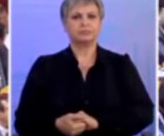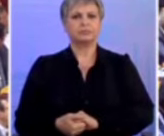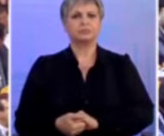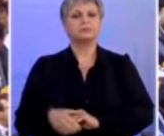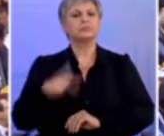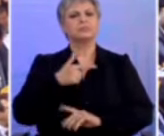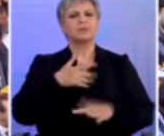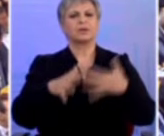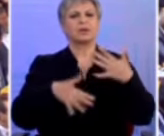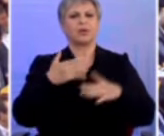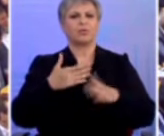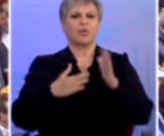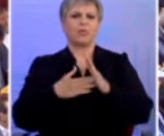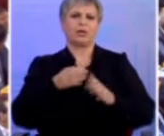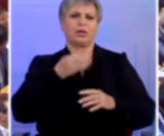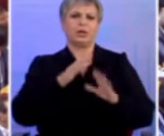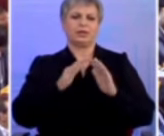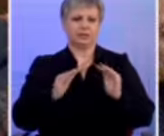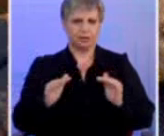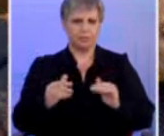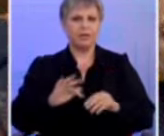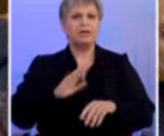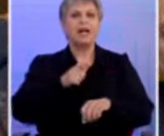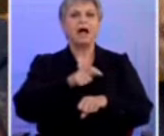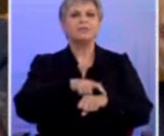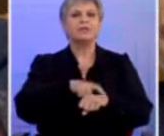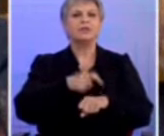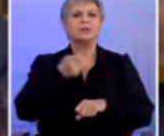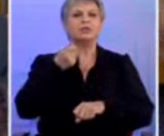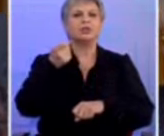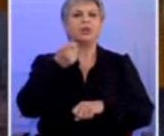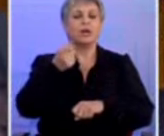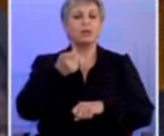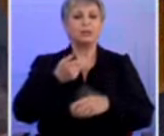όταν έχει χρέος 180% του ΑΕΠ